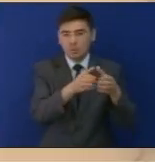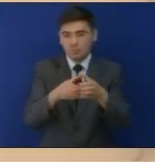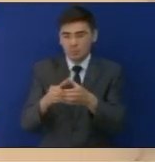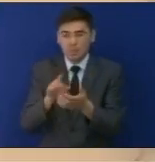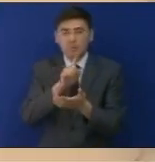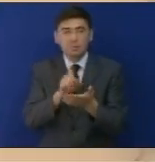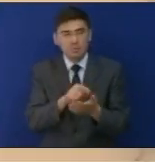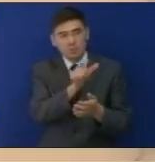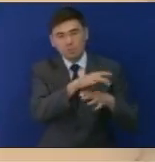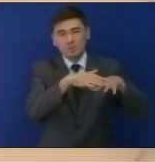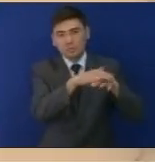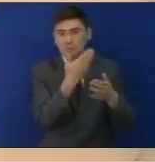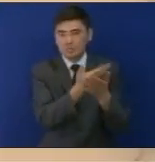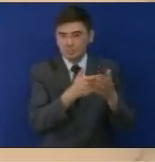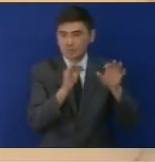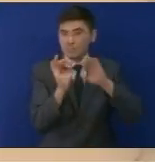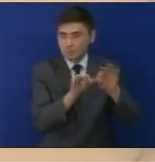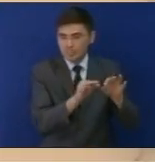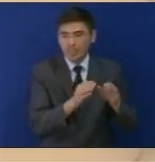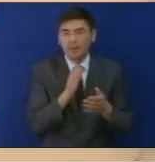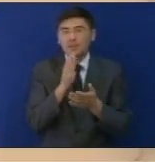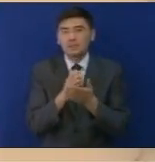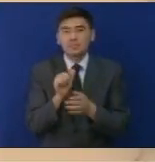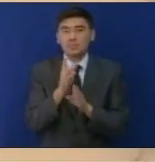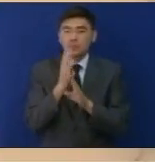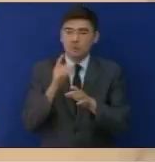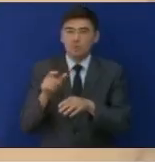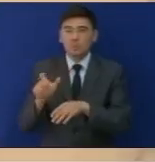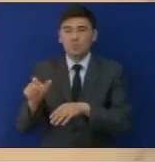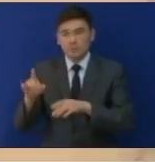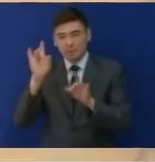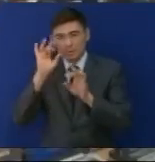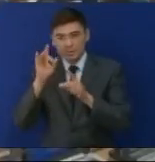бюджете направлены прежде всего на решение социальных проблем населения.